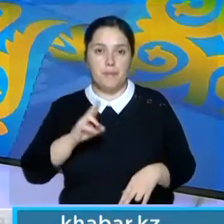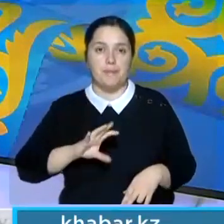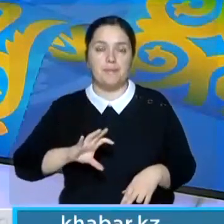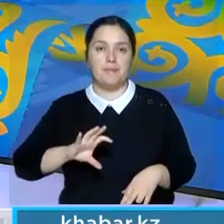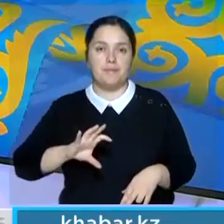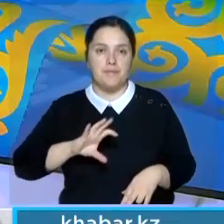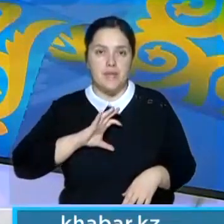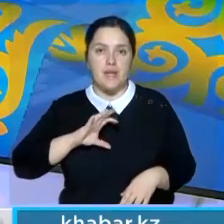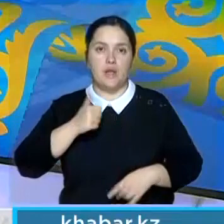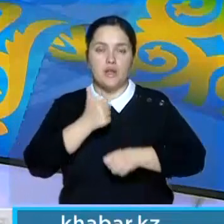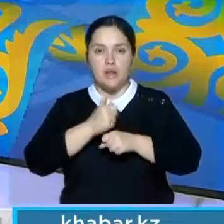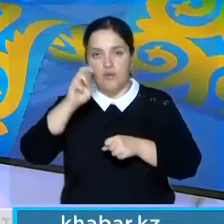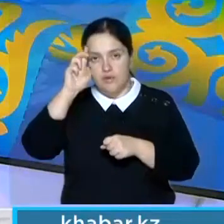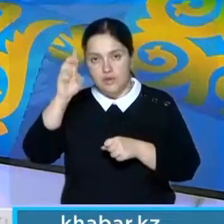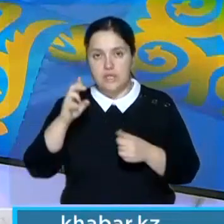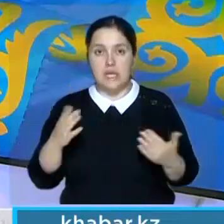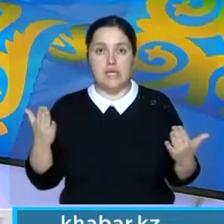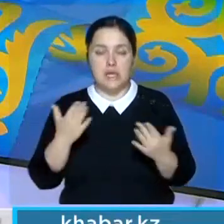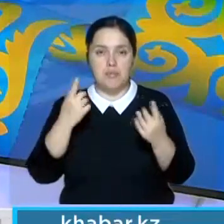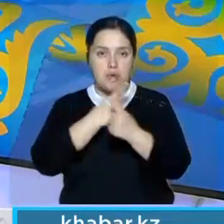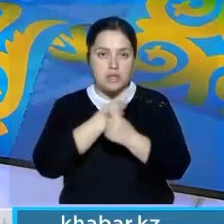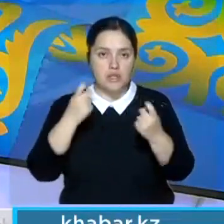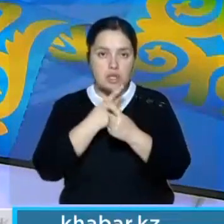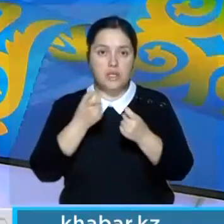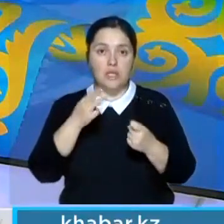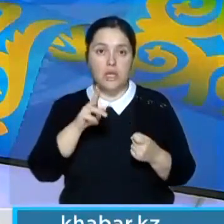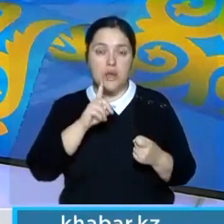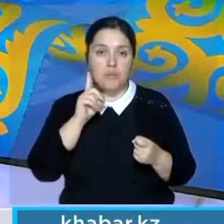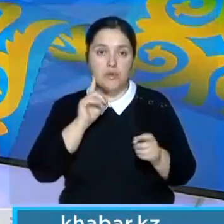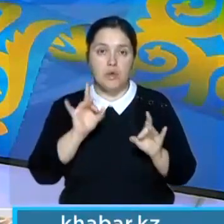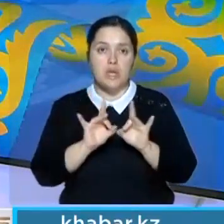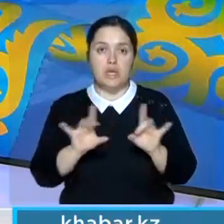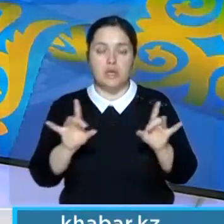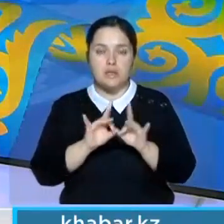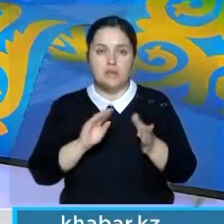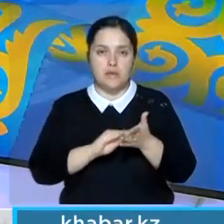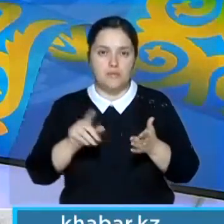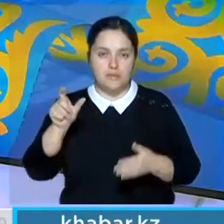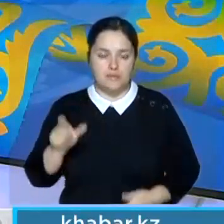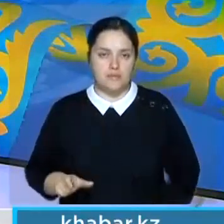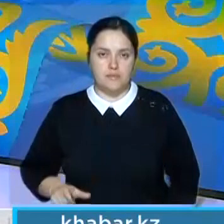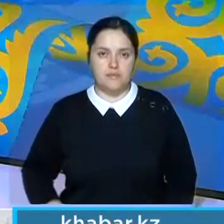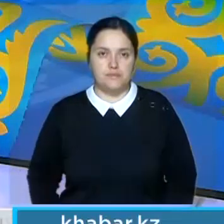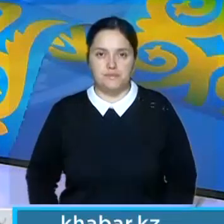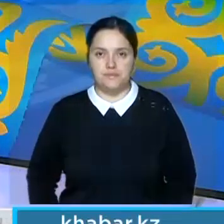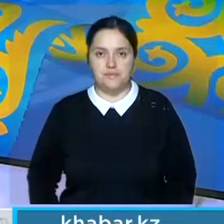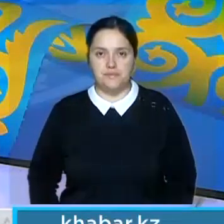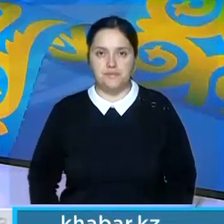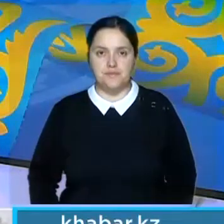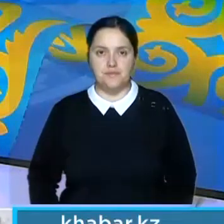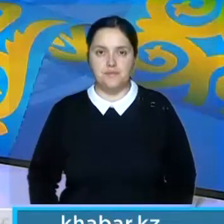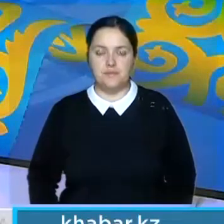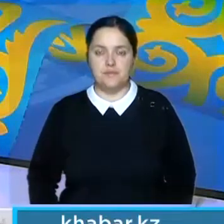же удостоился медалей и орденов от главы государства и какие месседжи озвучил он для молодежи, расскажет моя коллега Назымгуль